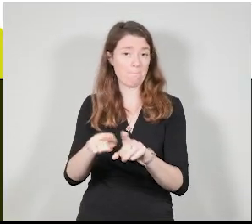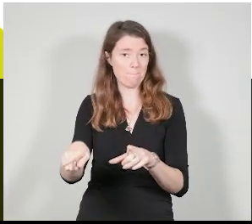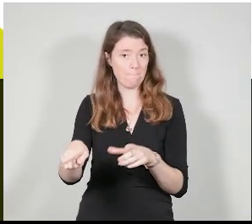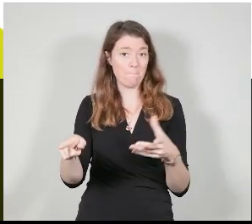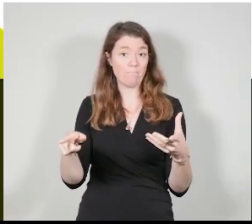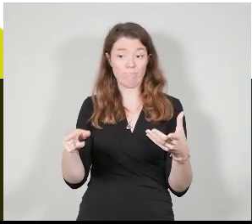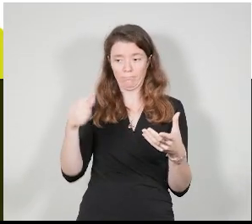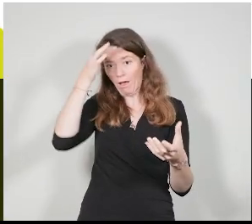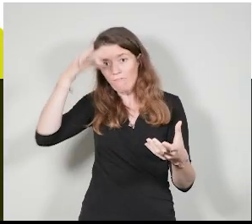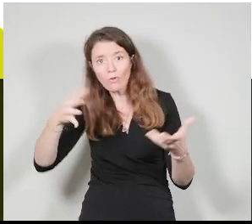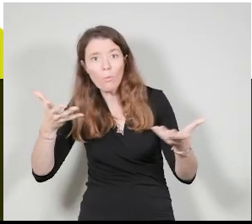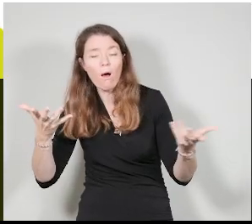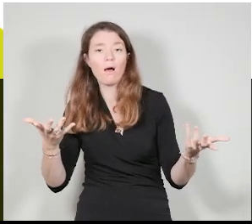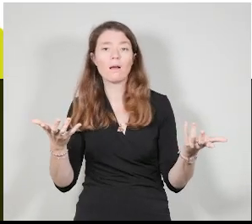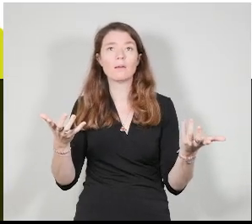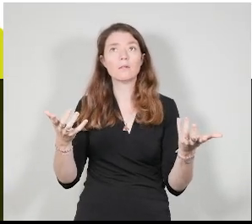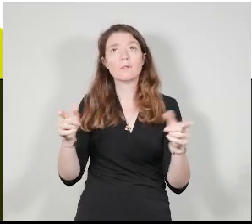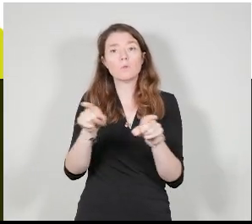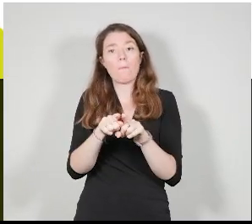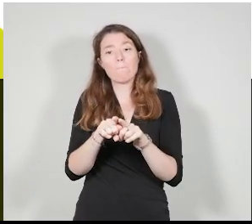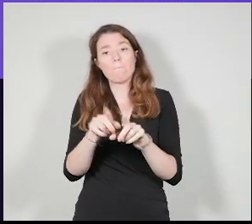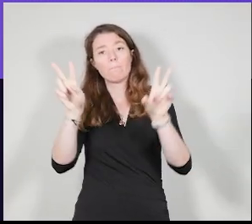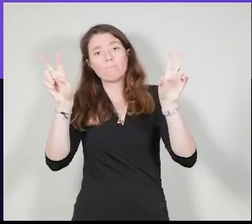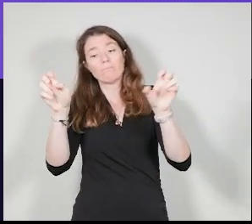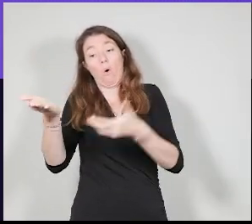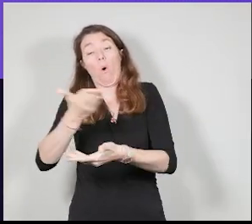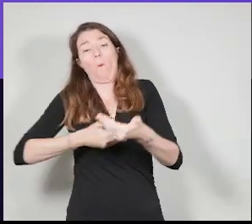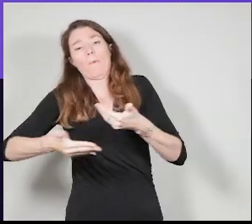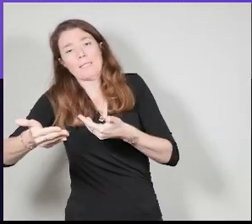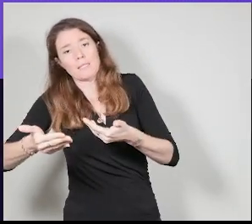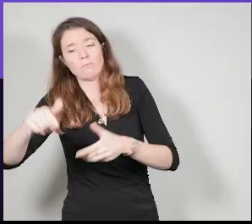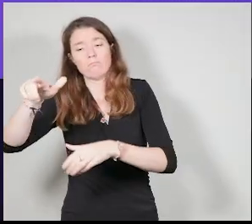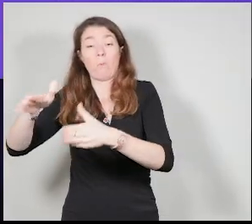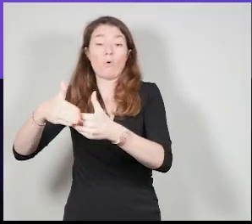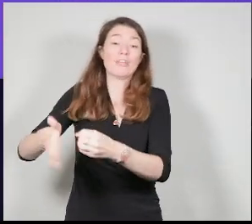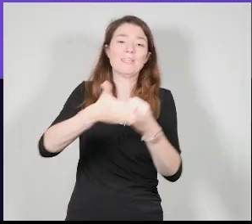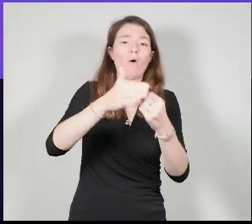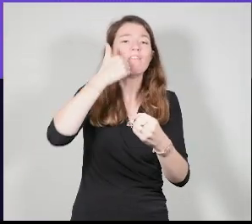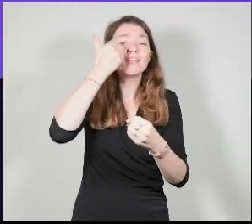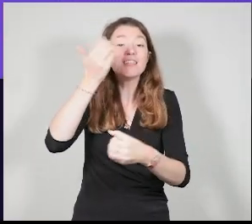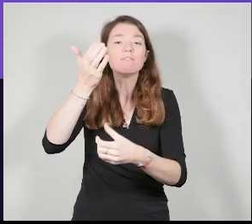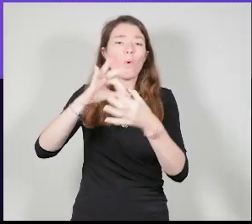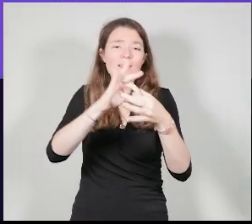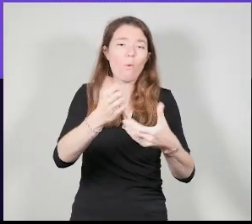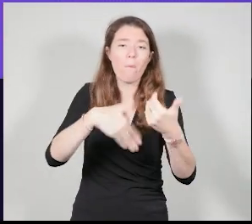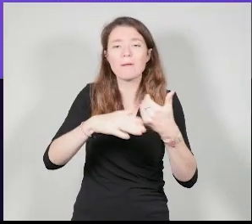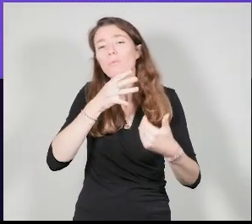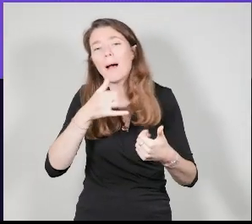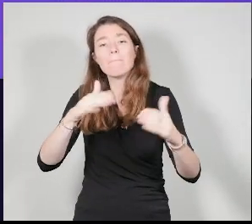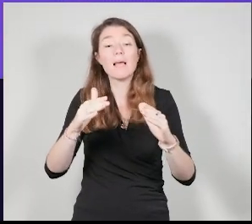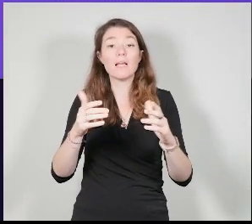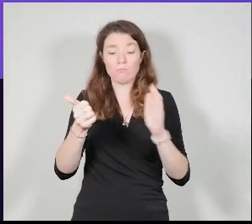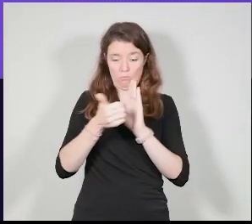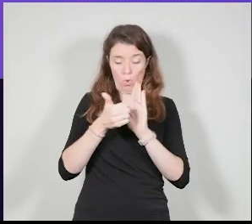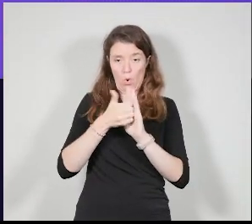qu'on invente pour, je dirais, remplacer. Alors, on ne remplacera pas de proches aidants sur le plan affectif et relationnel, mais en tout cas, dans les